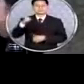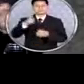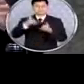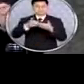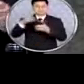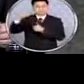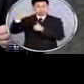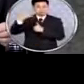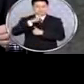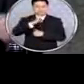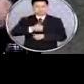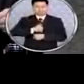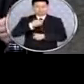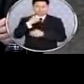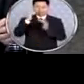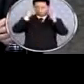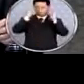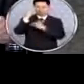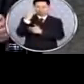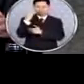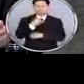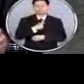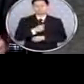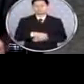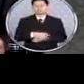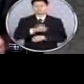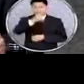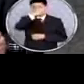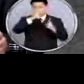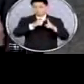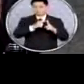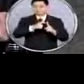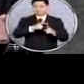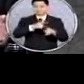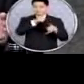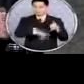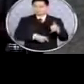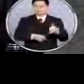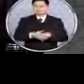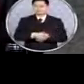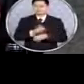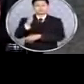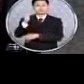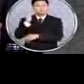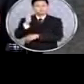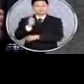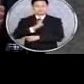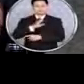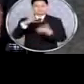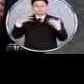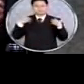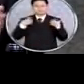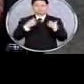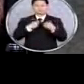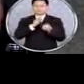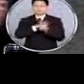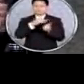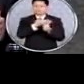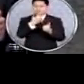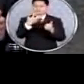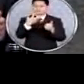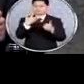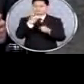么样子天道酬勤，勤快。所以年轻的人两方面，政府有责任好好提供